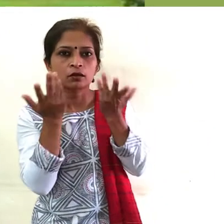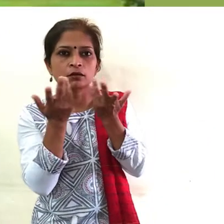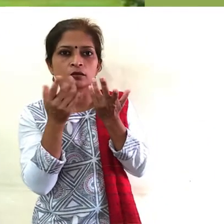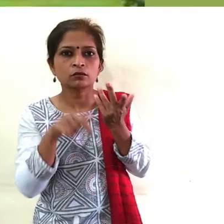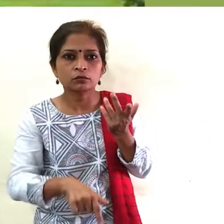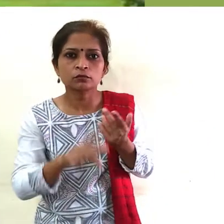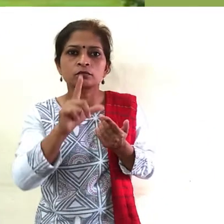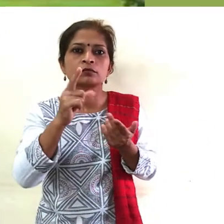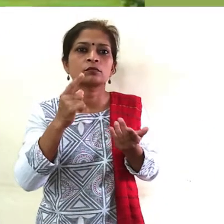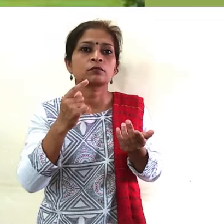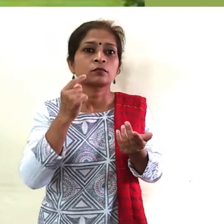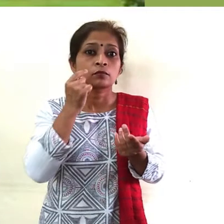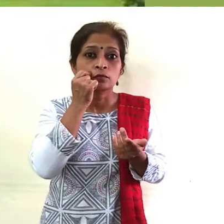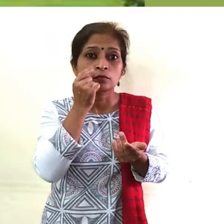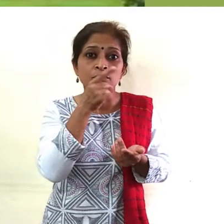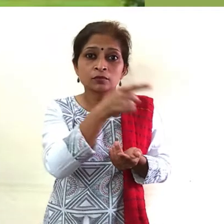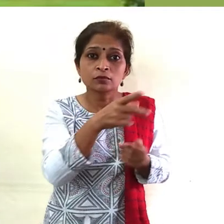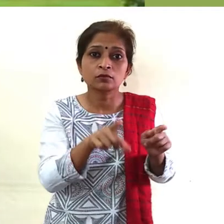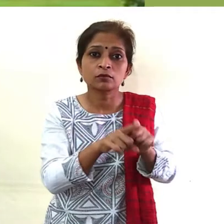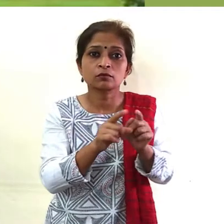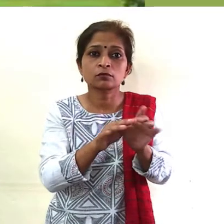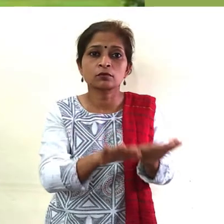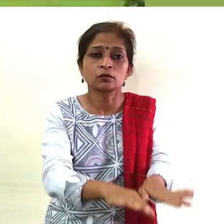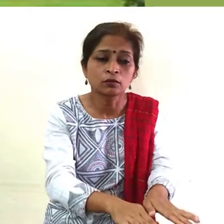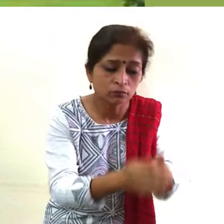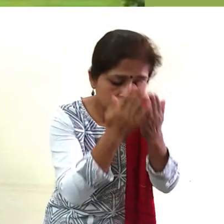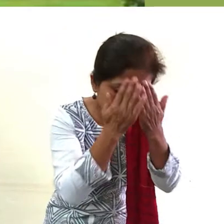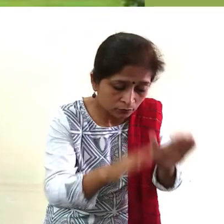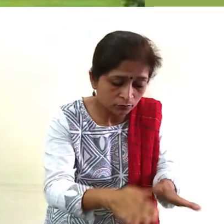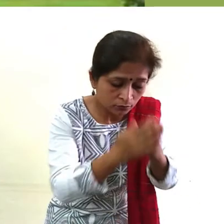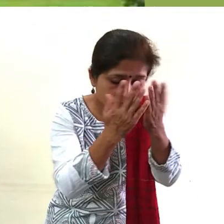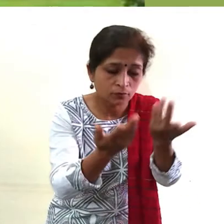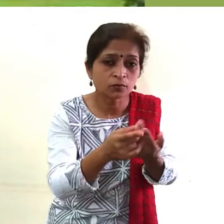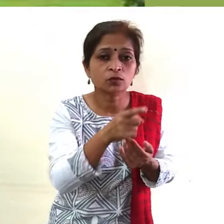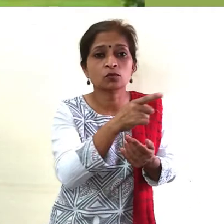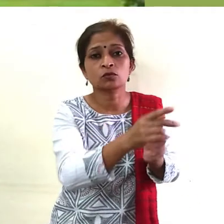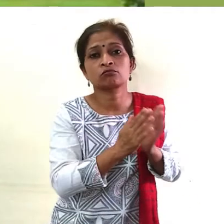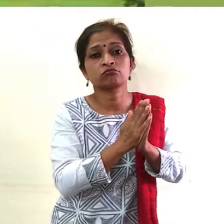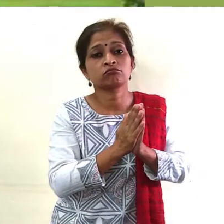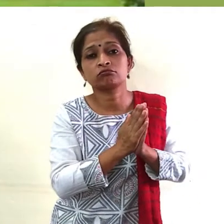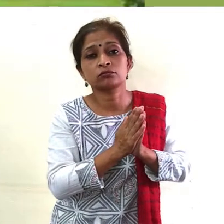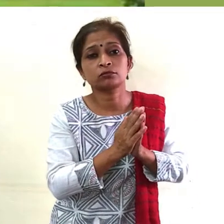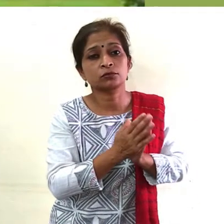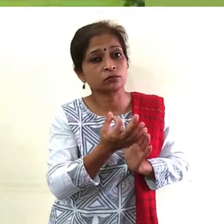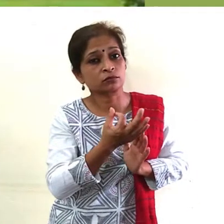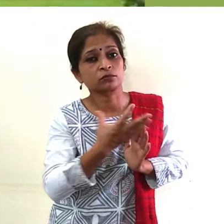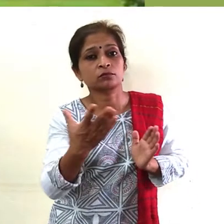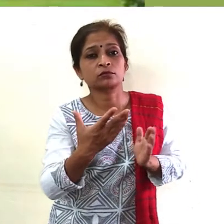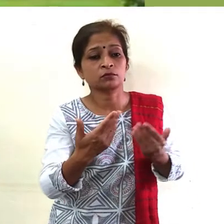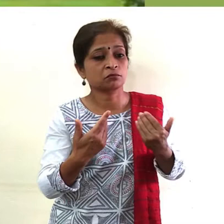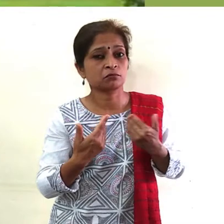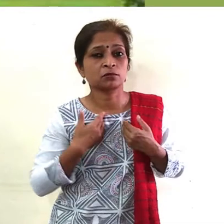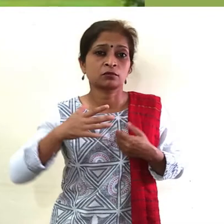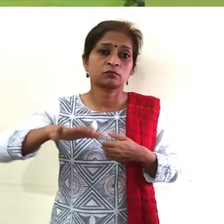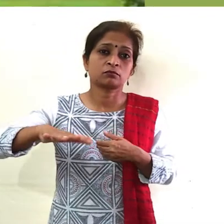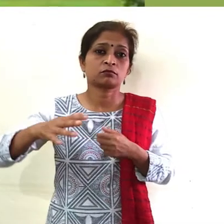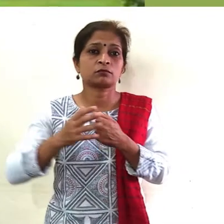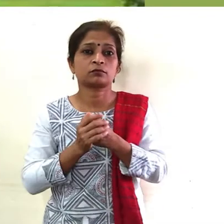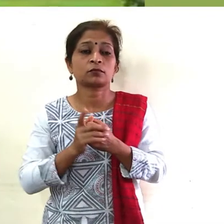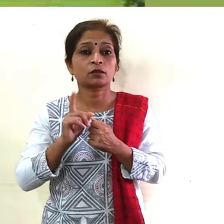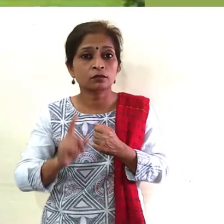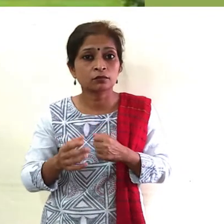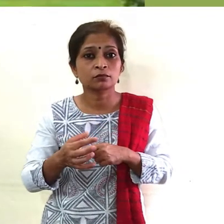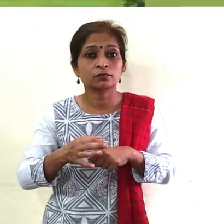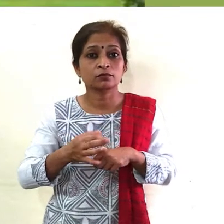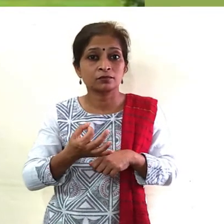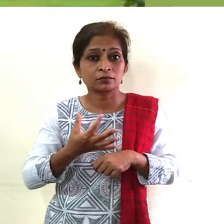और लिंगा के पैरों में पड़ गया था कि नहीं, तुम्हारी भक्ति हमारी भक्ति से कहीं ऊपर है। इसलिए जब